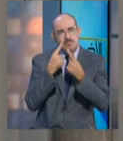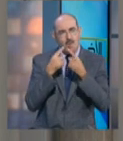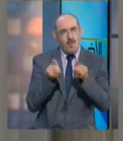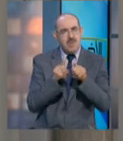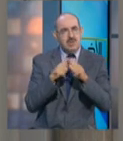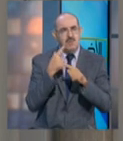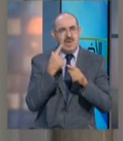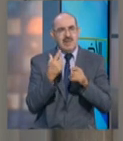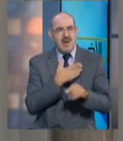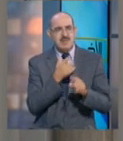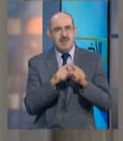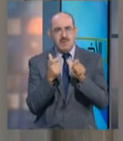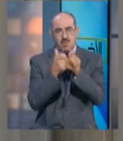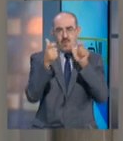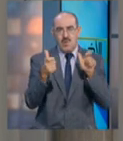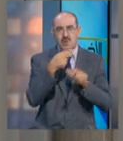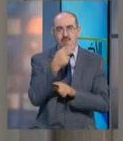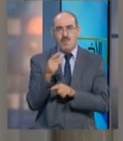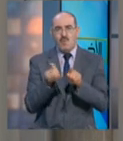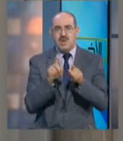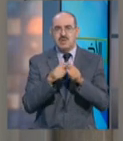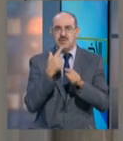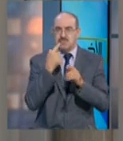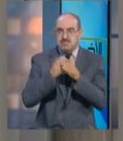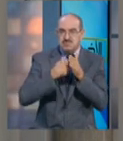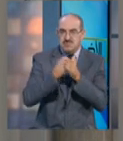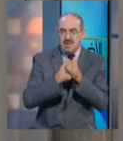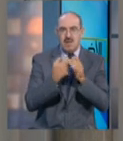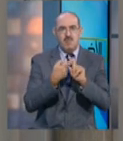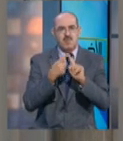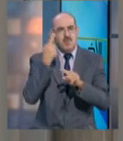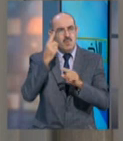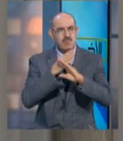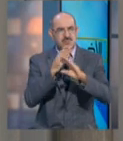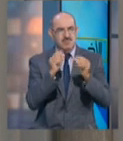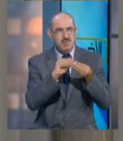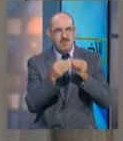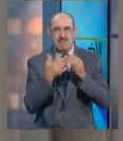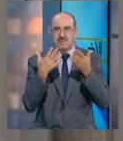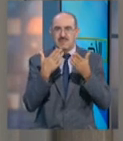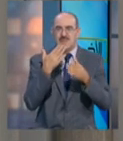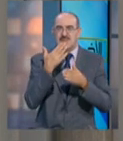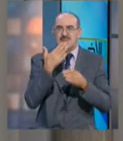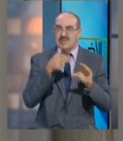عبر الشركة النرويجية، ونبذل قصارى جهدنا لمواجهة هذه الأزمة.